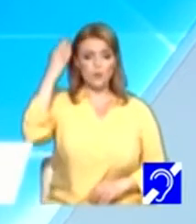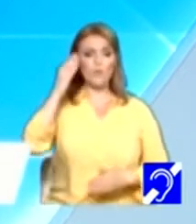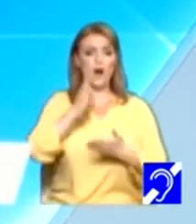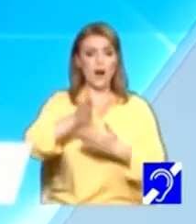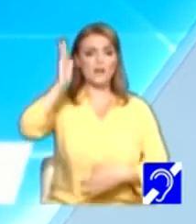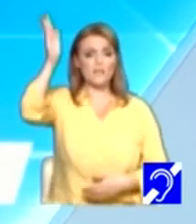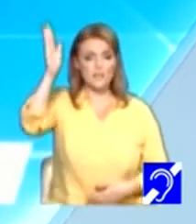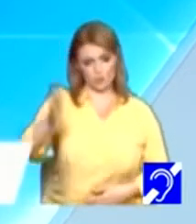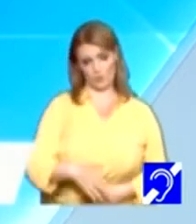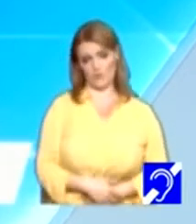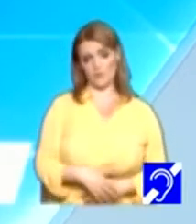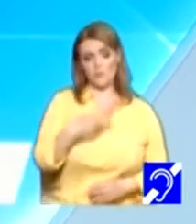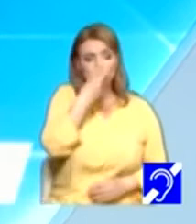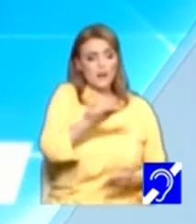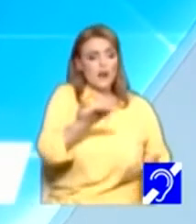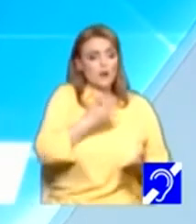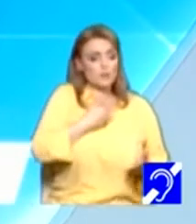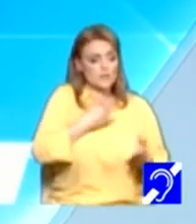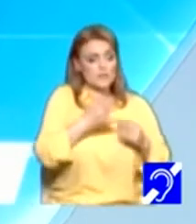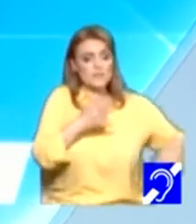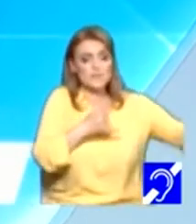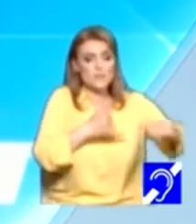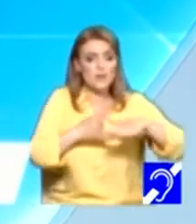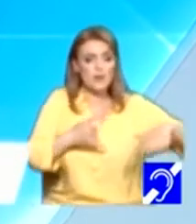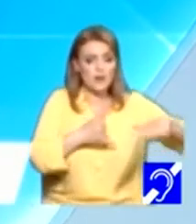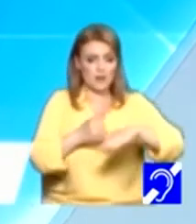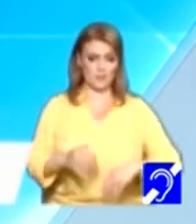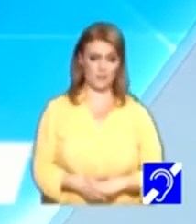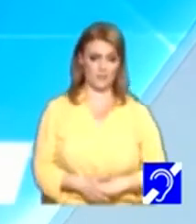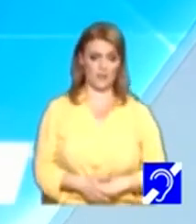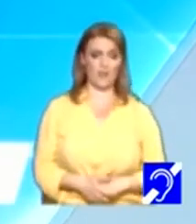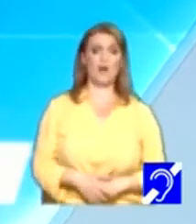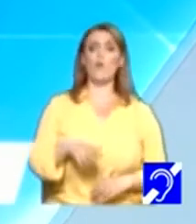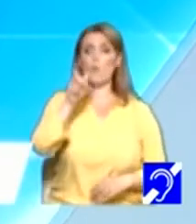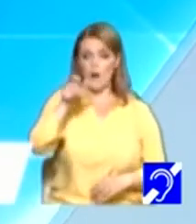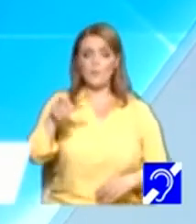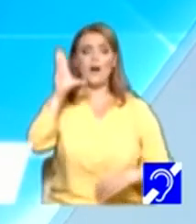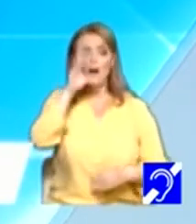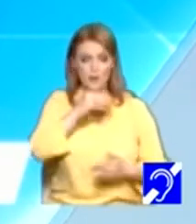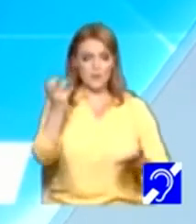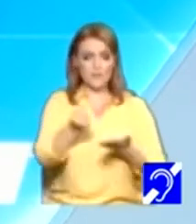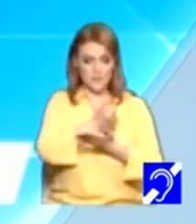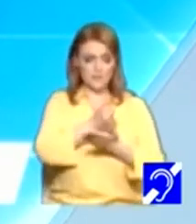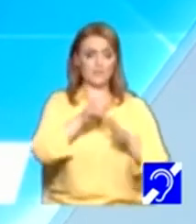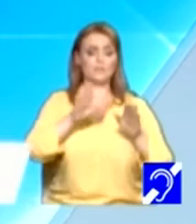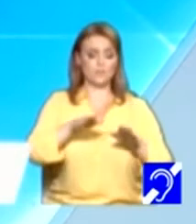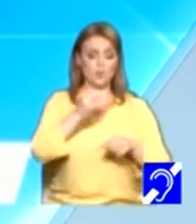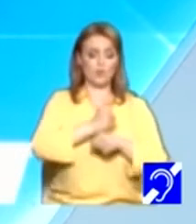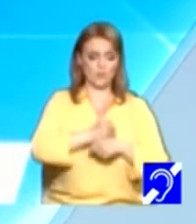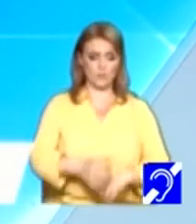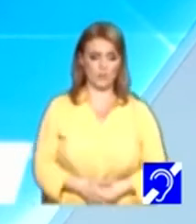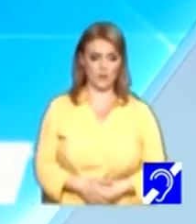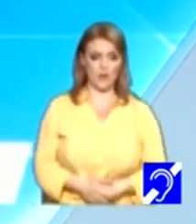ce pământ avem noi. Toți oamenii noștri când pleacă afară, imediat îți găsesc de lucru. De ce? Sunt oameni harnici, foarte repede